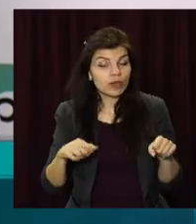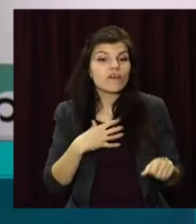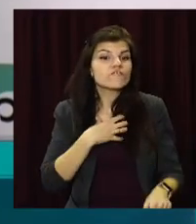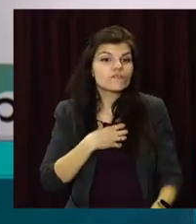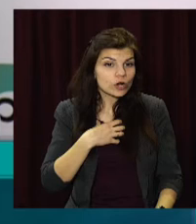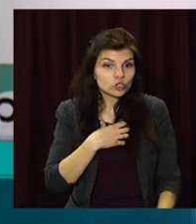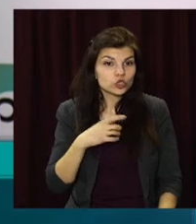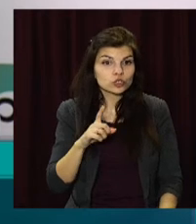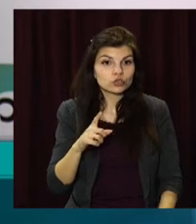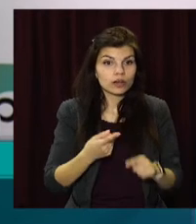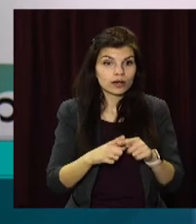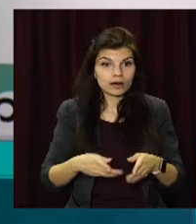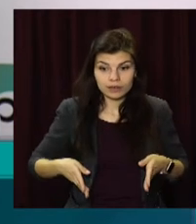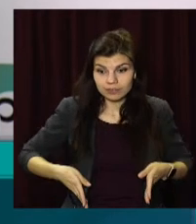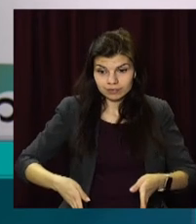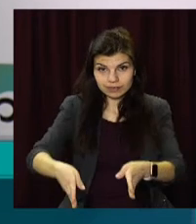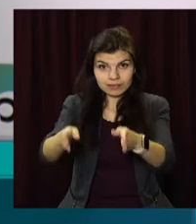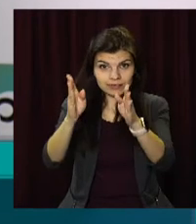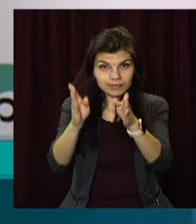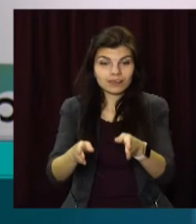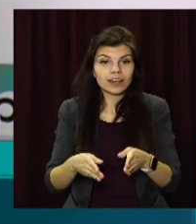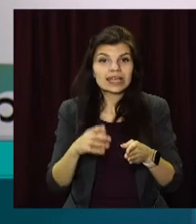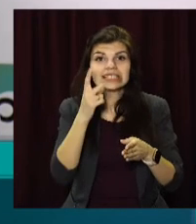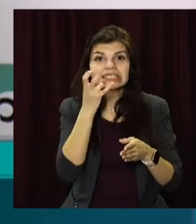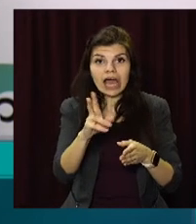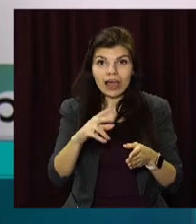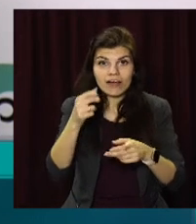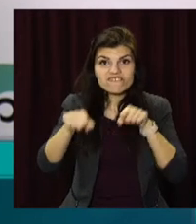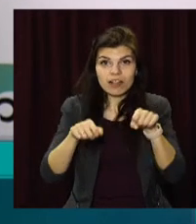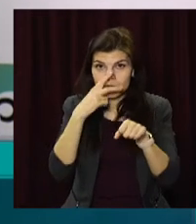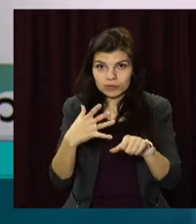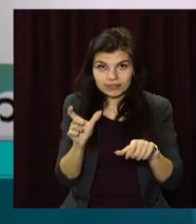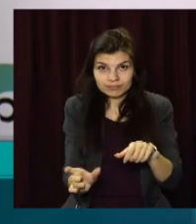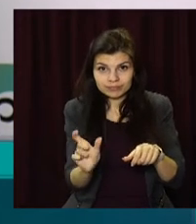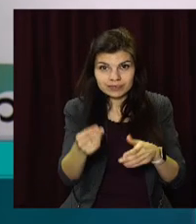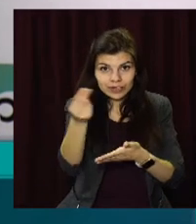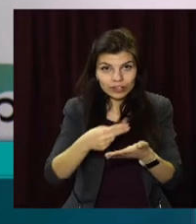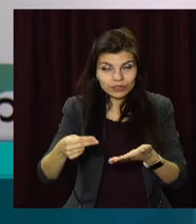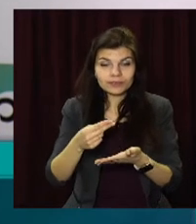это строительство велодорожек, каких-то знаков, которые